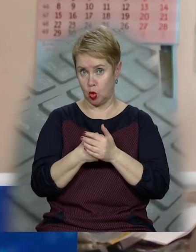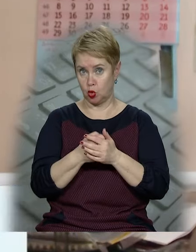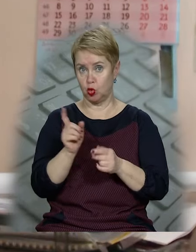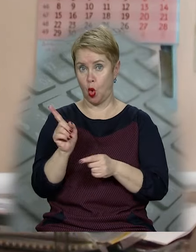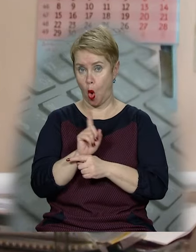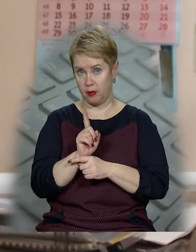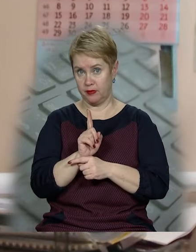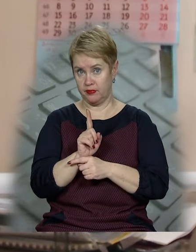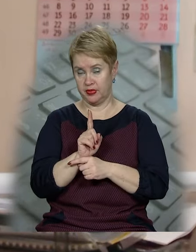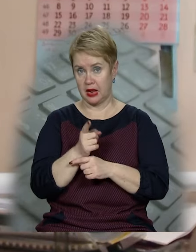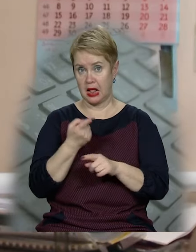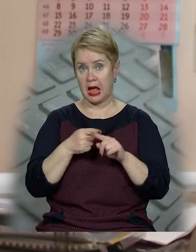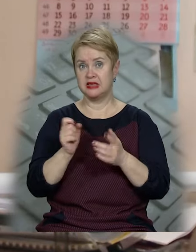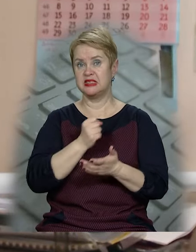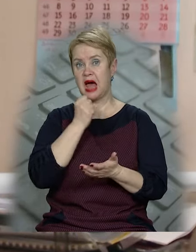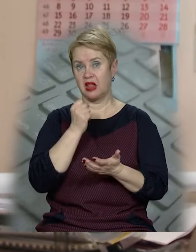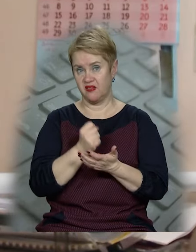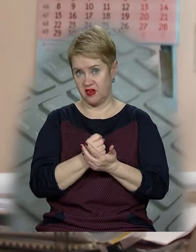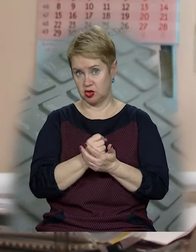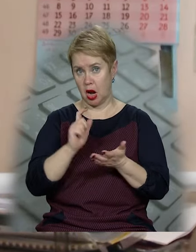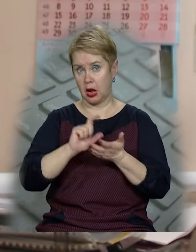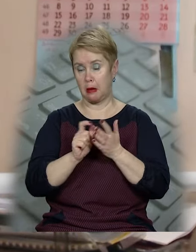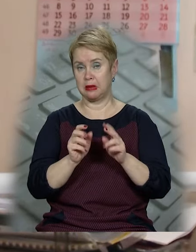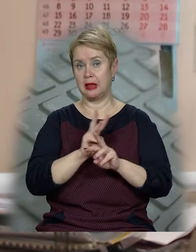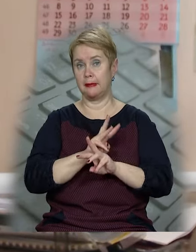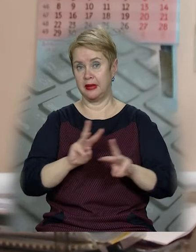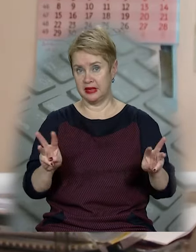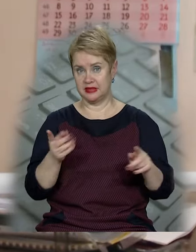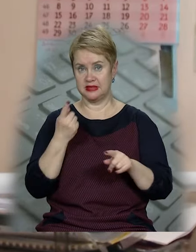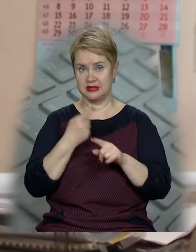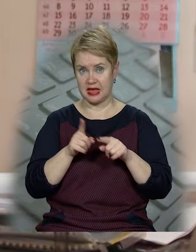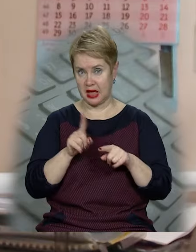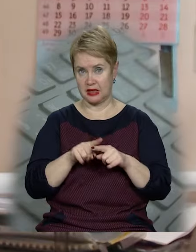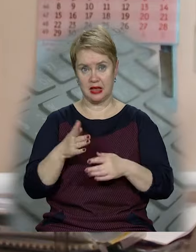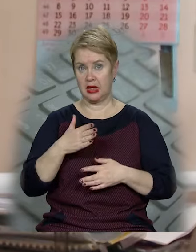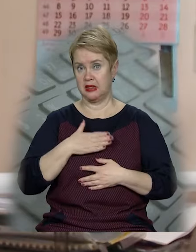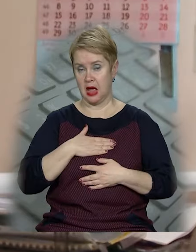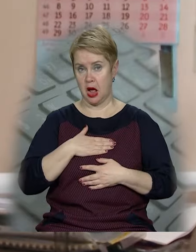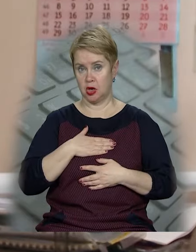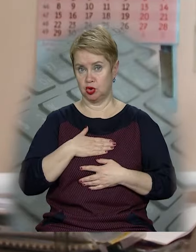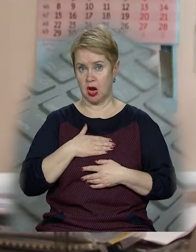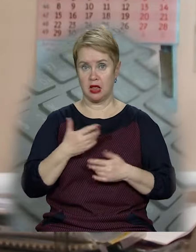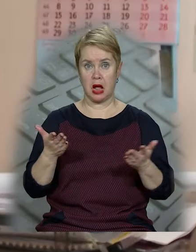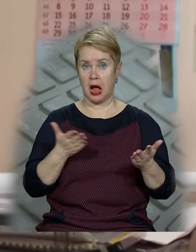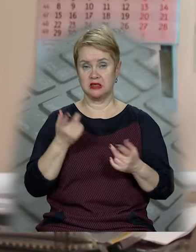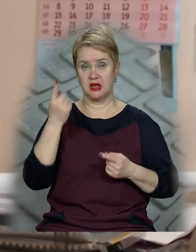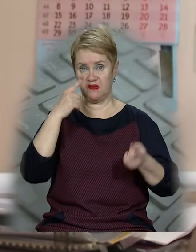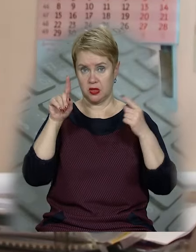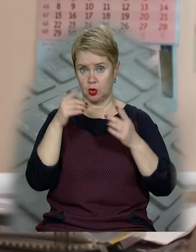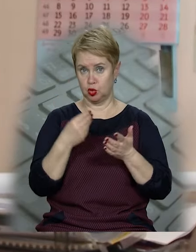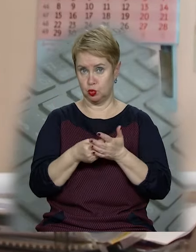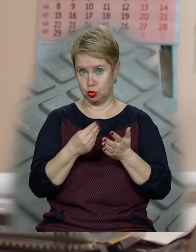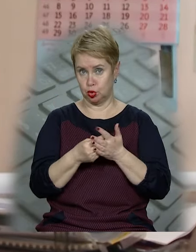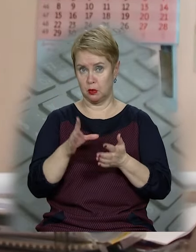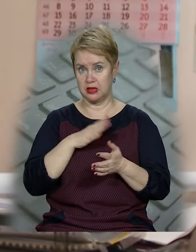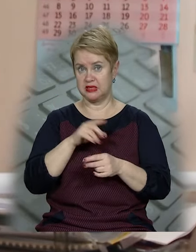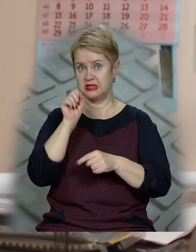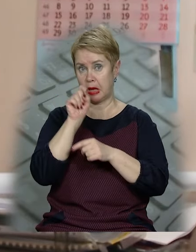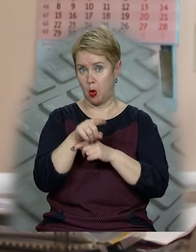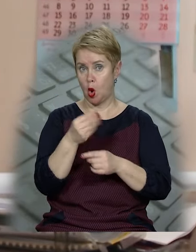норм, які затверджені Кабінетом міністрів. Це не наша просто якась видумка. З бюджету були